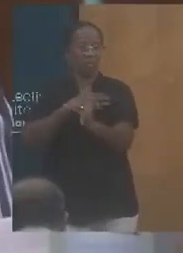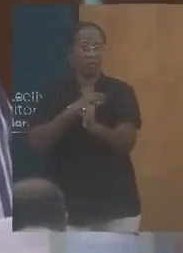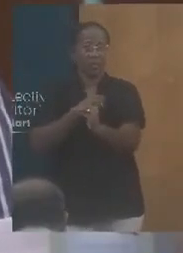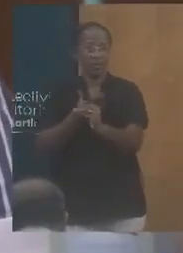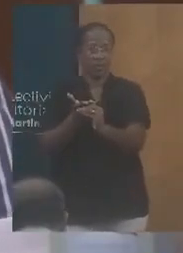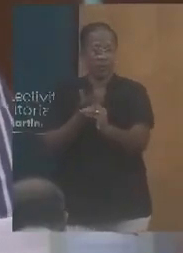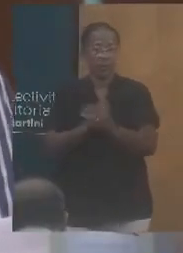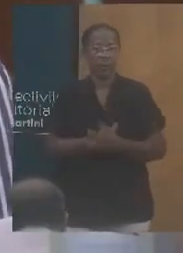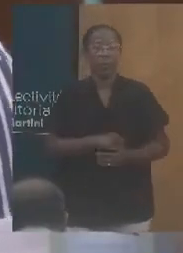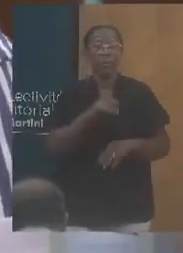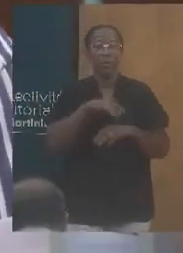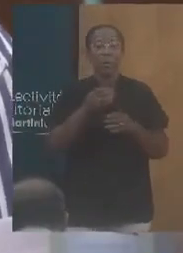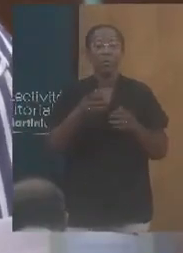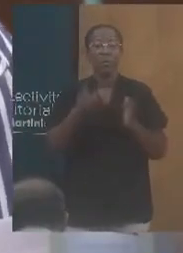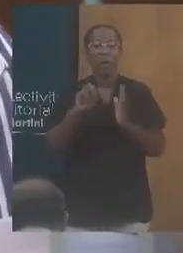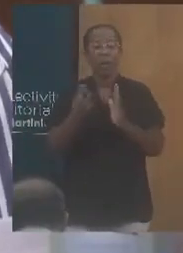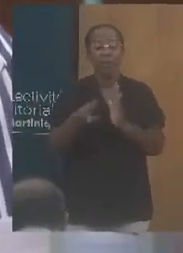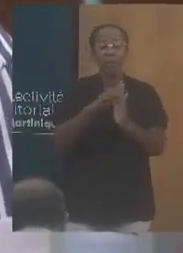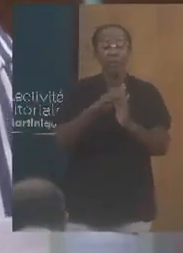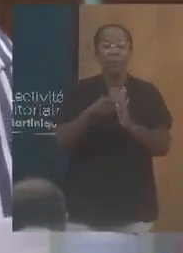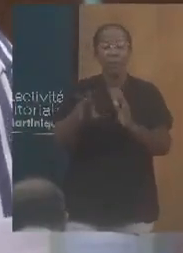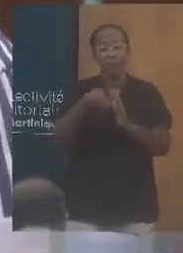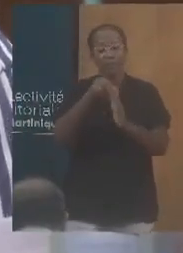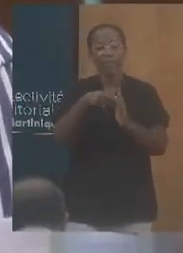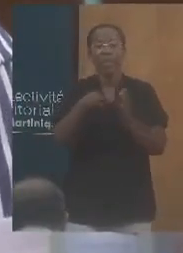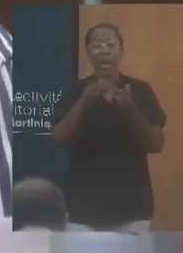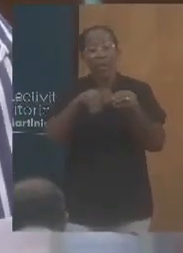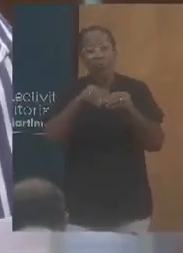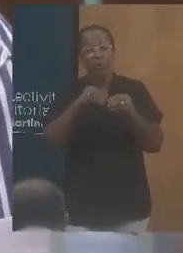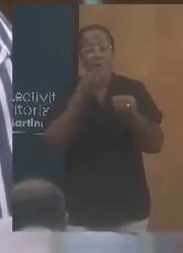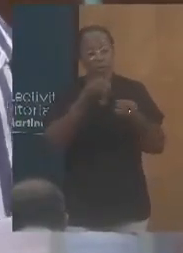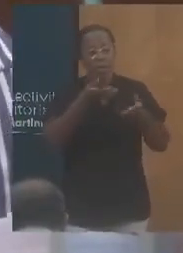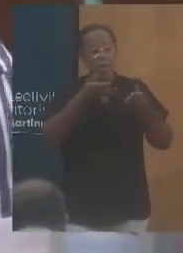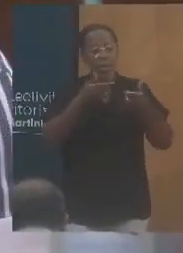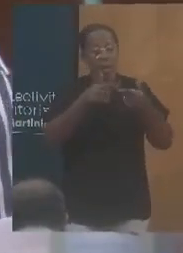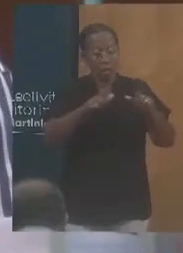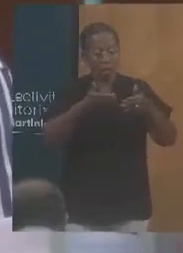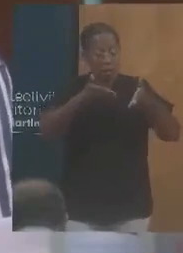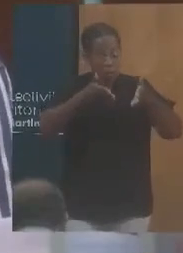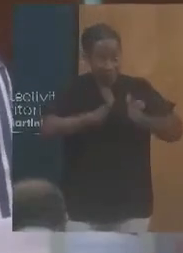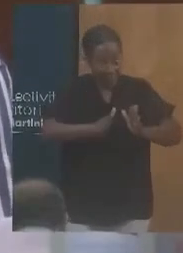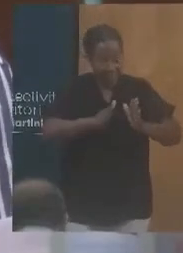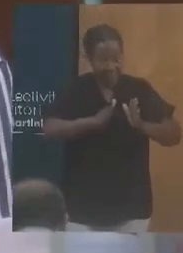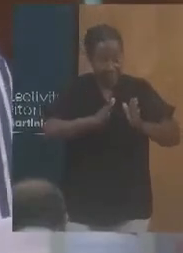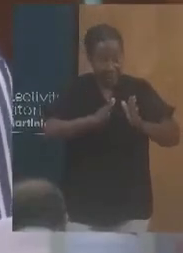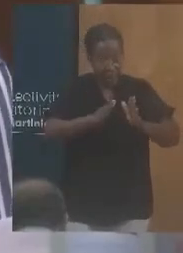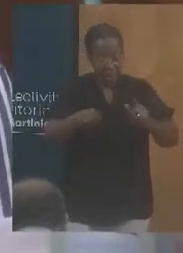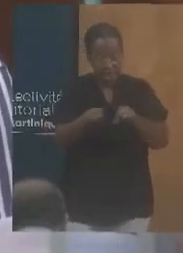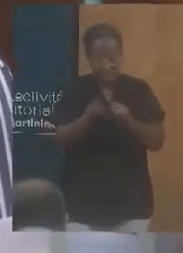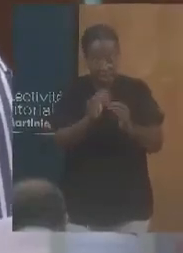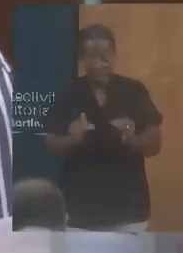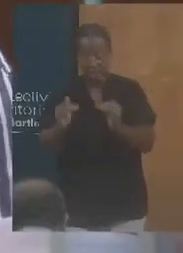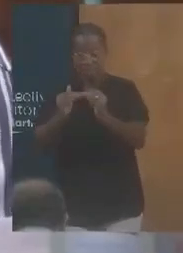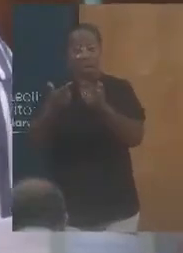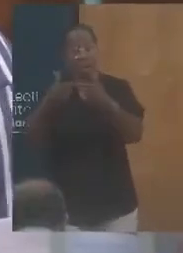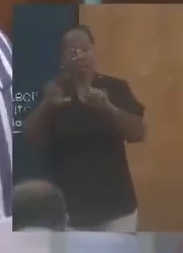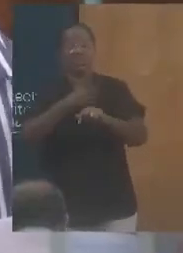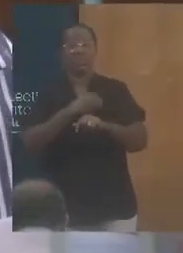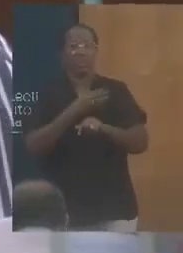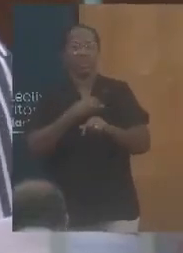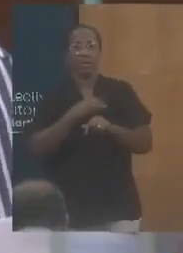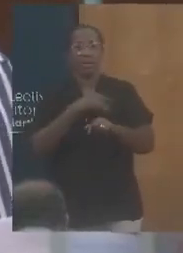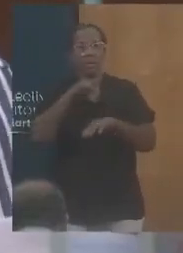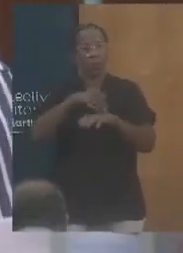fait un amendement pour dire que c'est une langue officielle au même titre que le français. Vous avez accepté à l'unanimité, moi c'est une